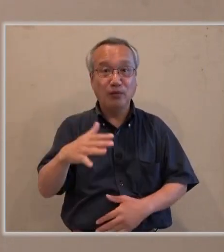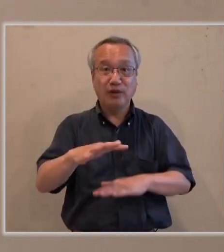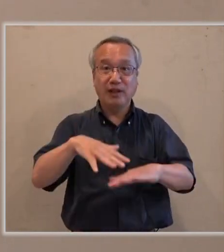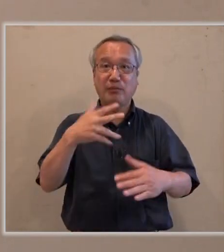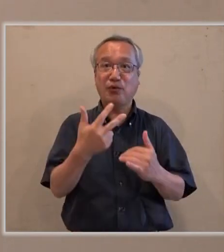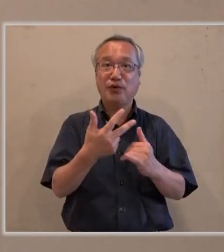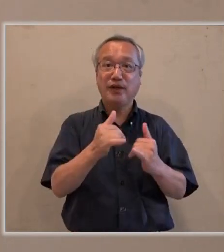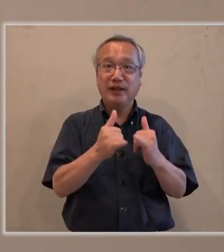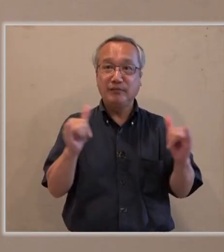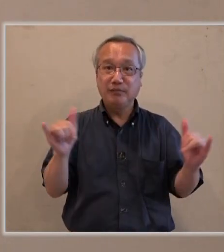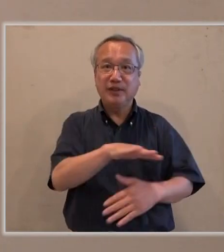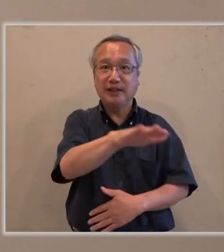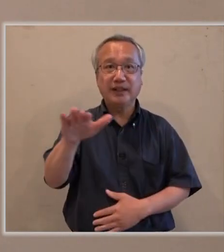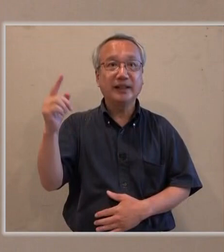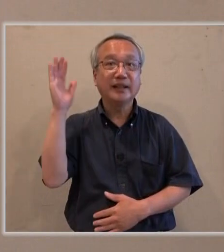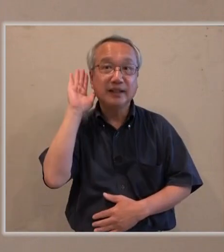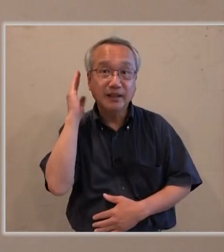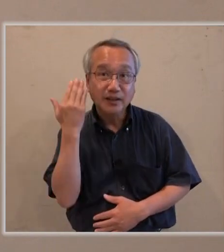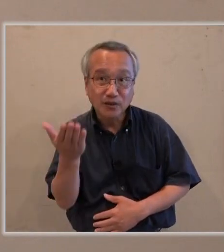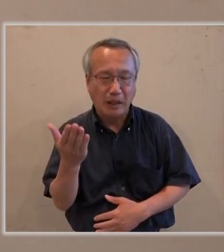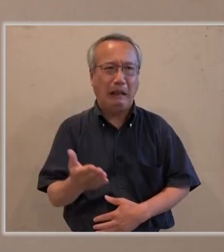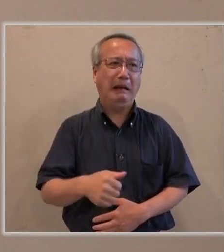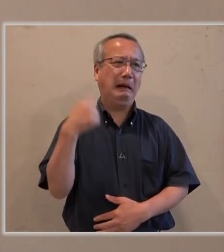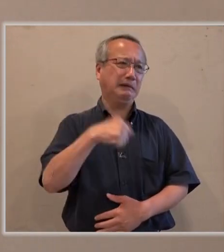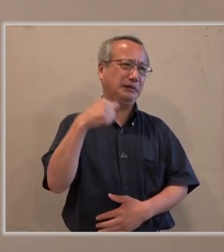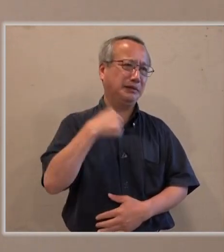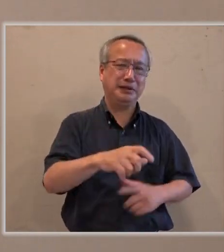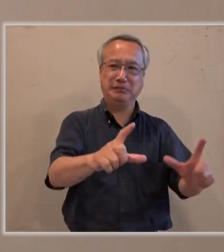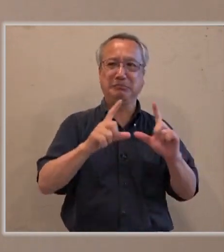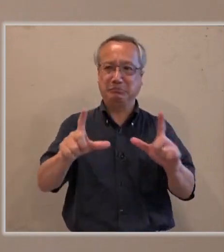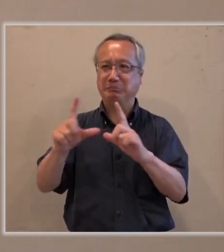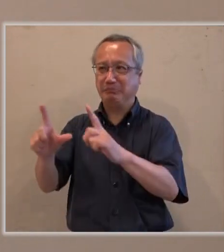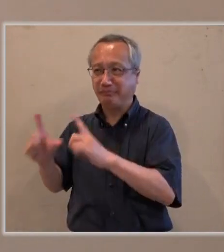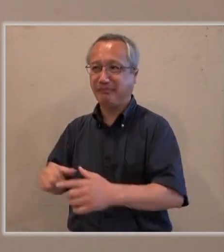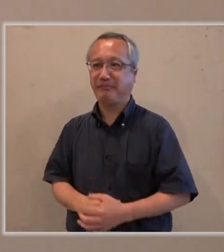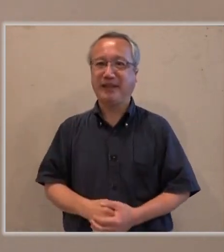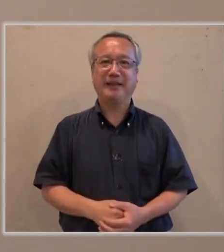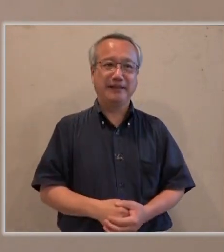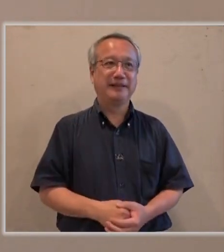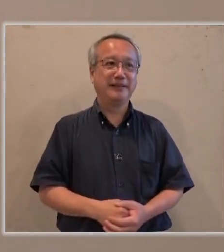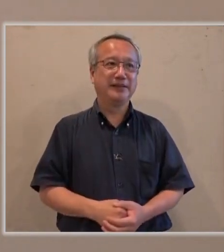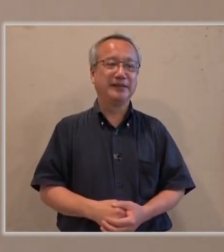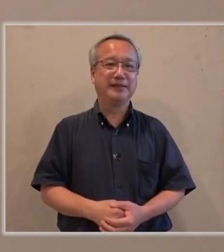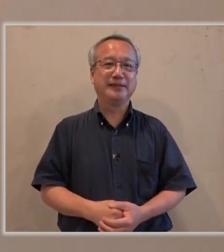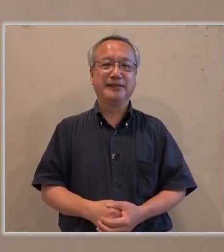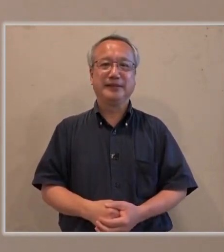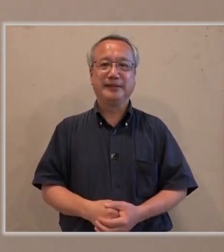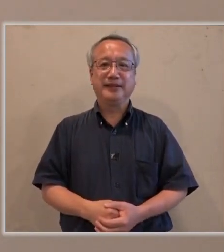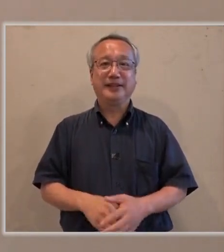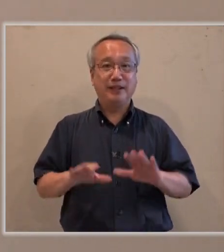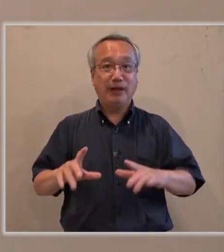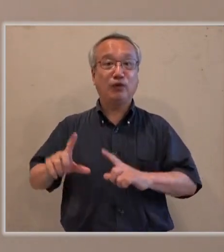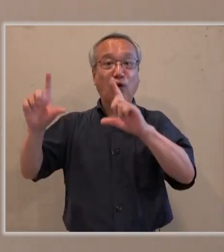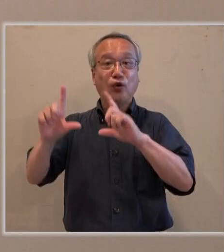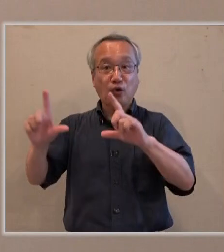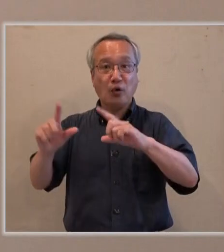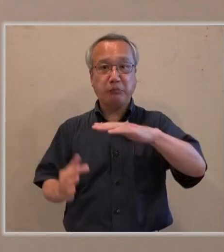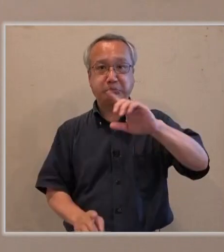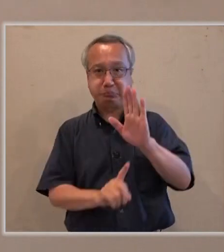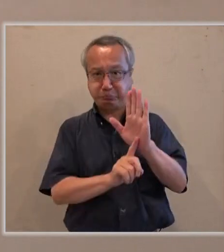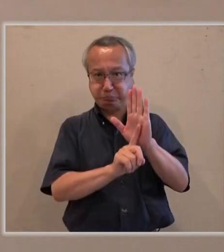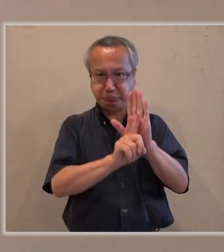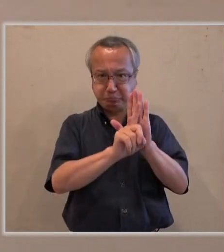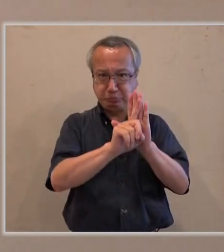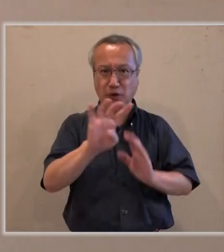が聞いたらいやこれすごい暑いよっていう反応いただいたので、今東京は40度